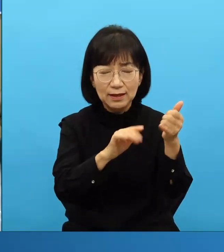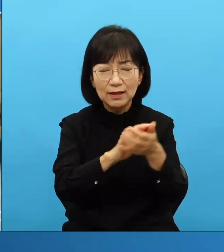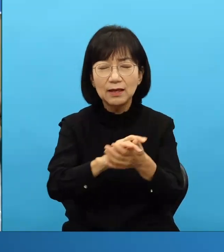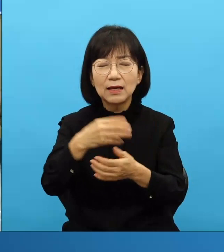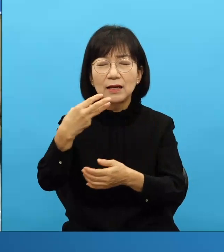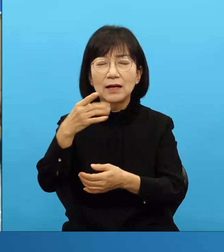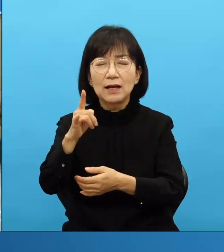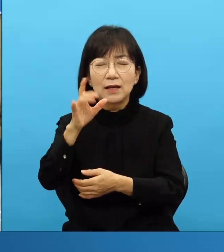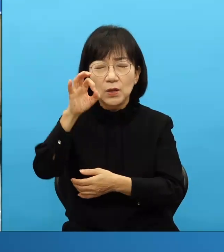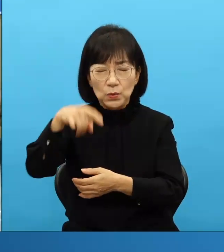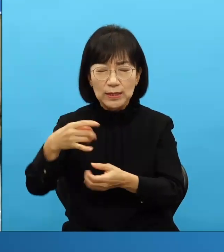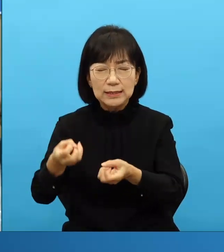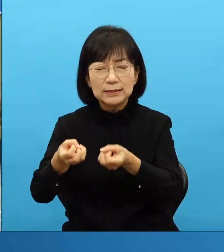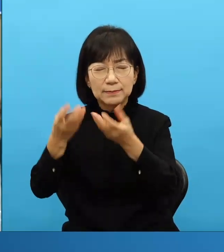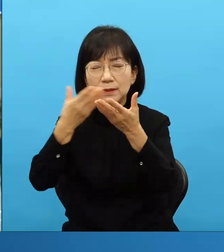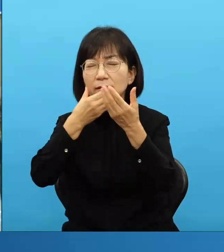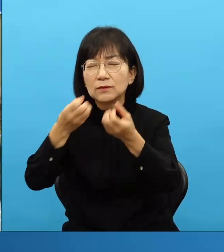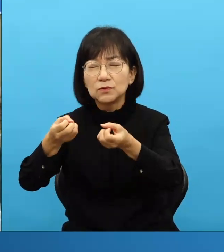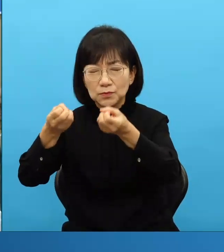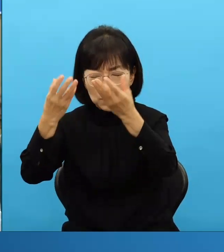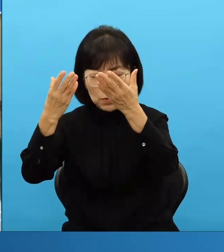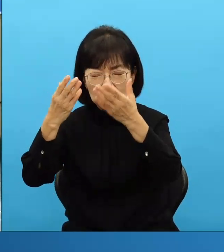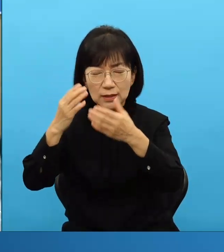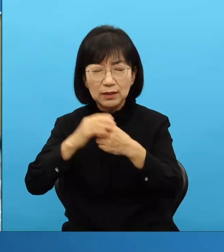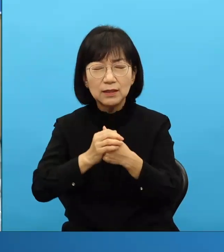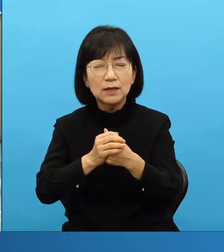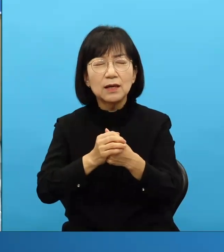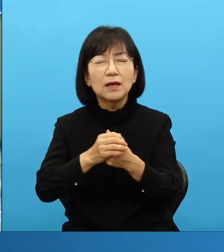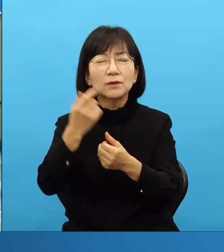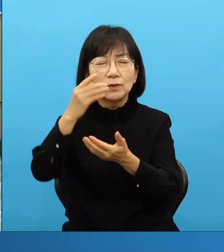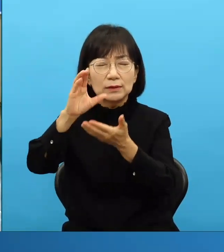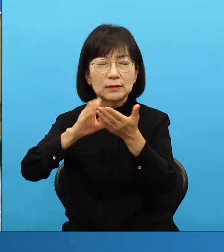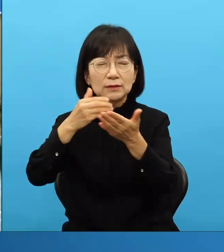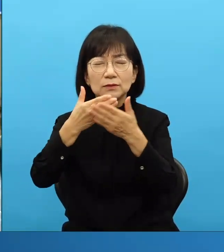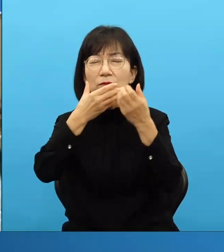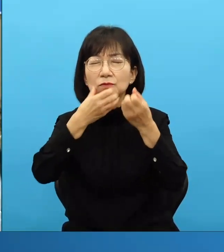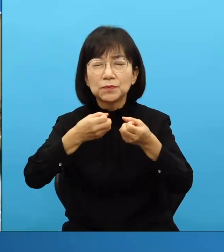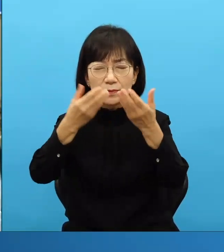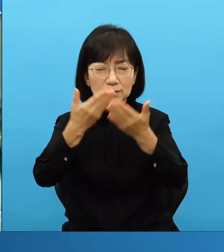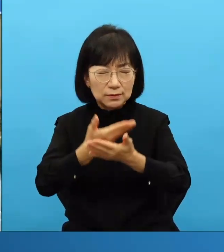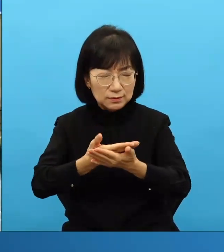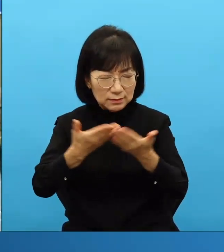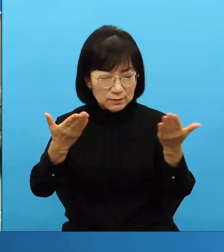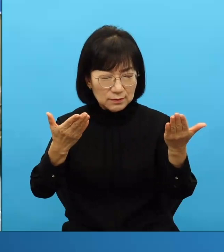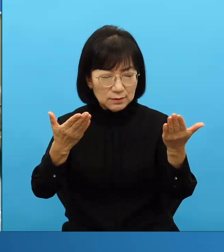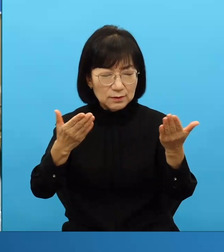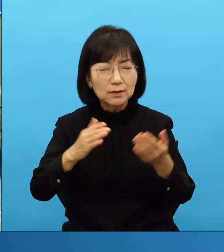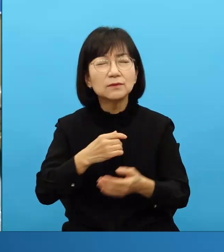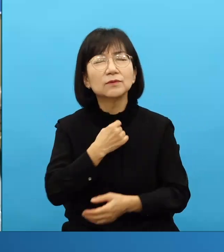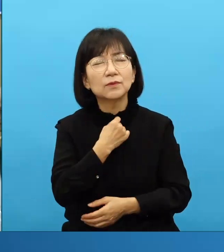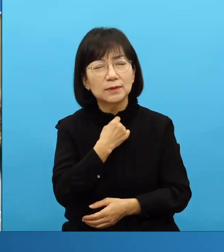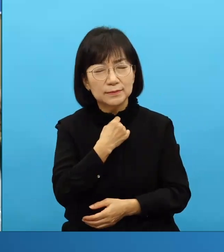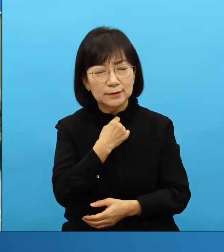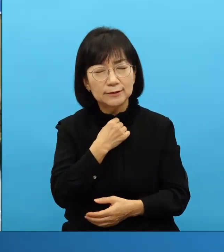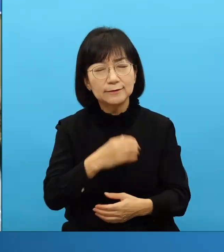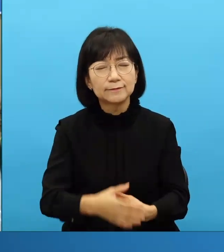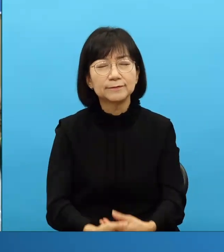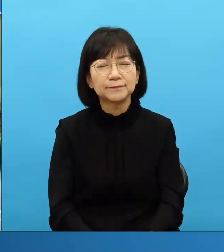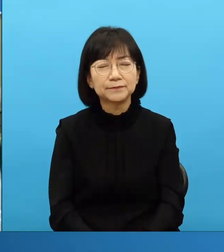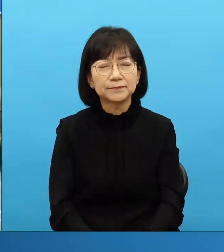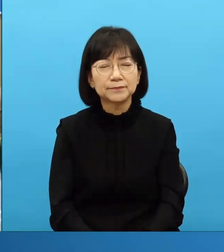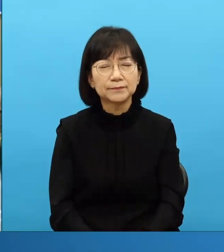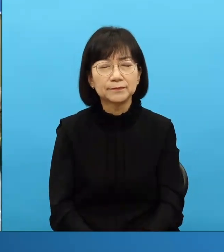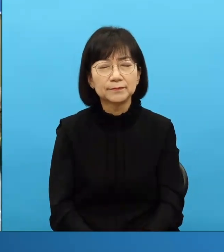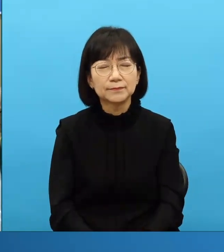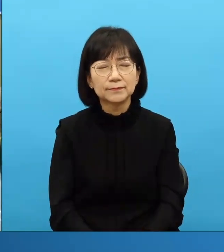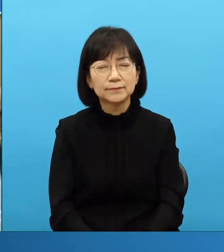그리스도의 그날까지 이때 있기를 기도합니다. We pray that the blessings of the priests of the tribe of Levi will come upon all the people who quietly serve for